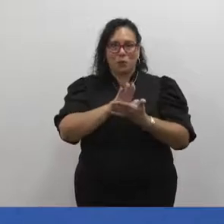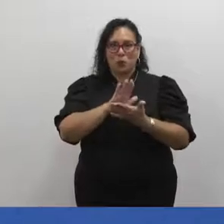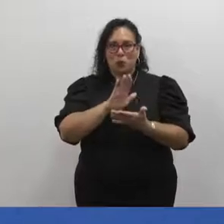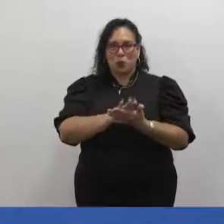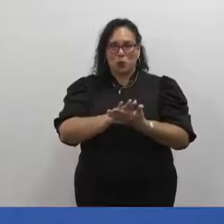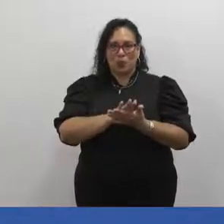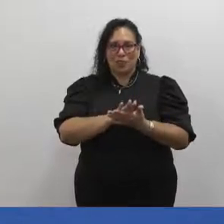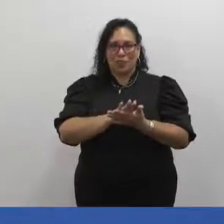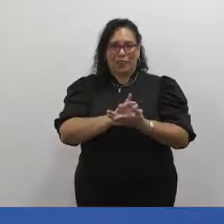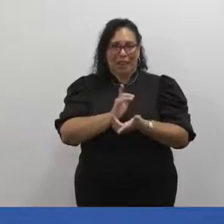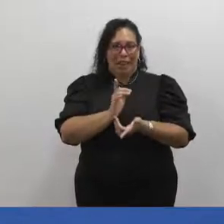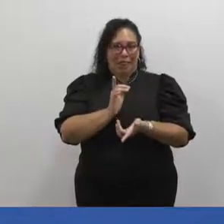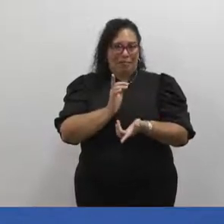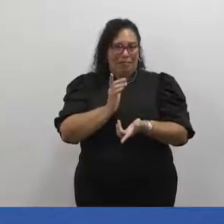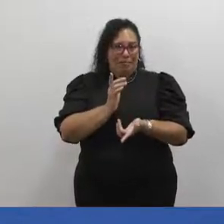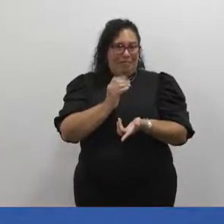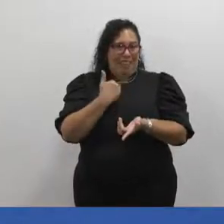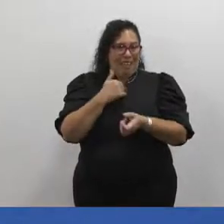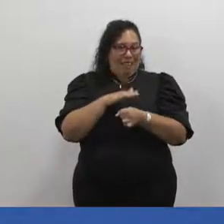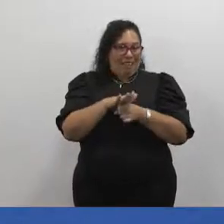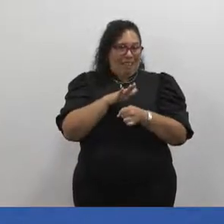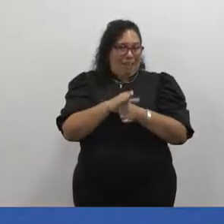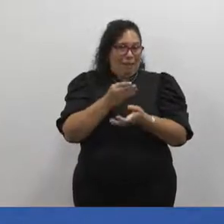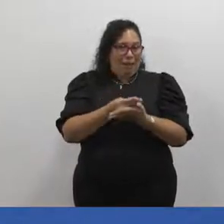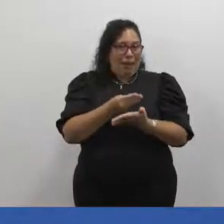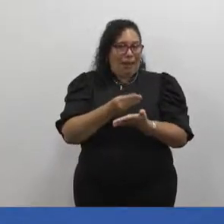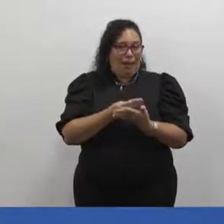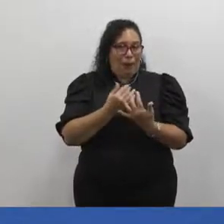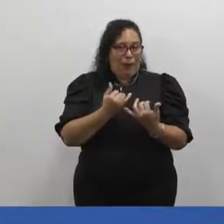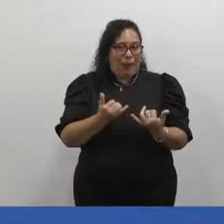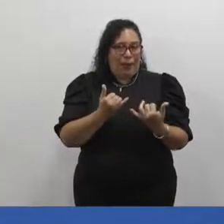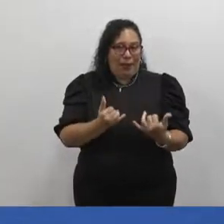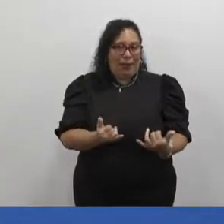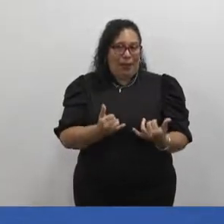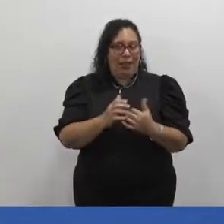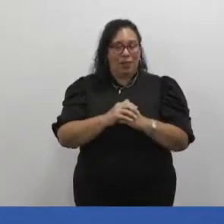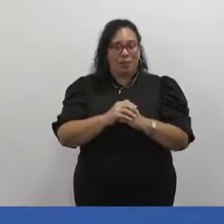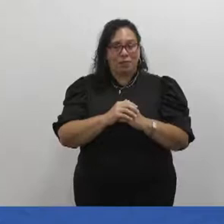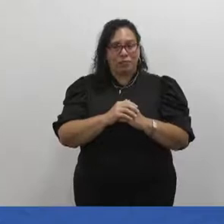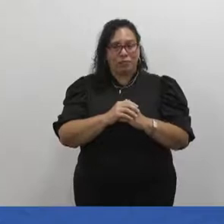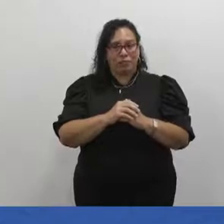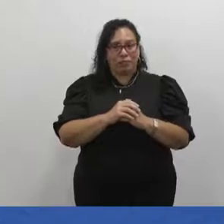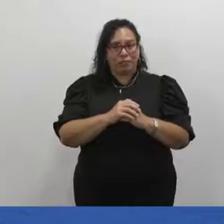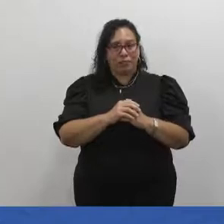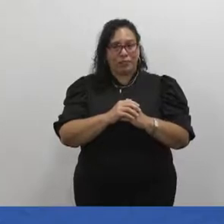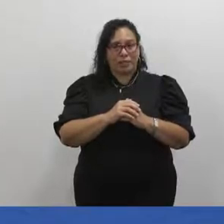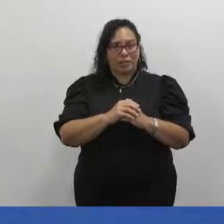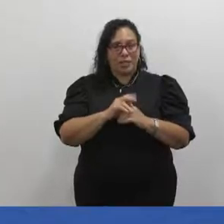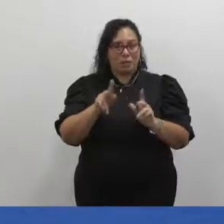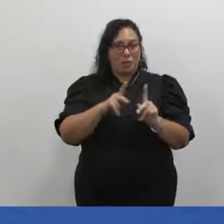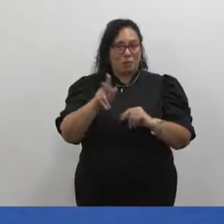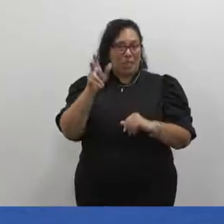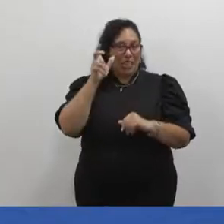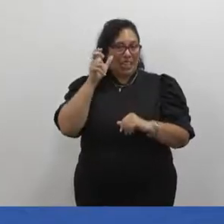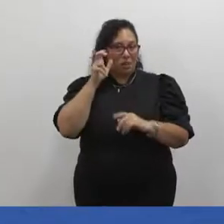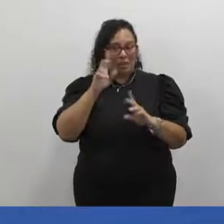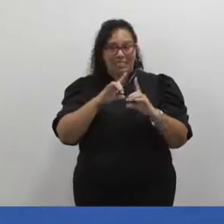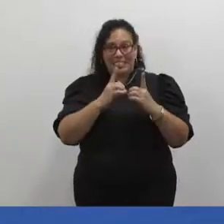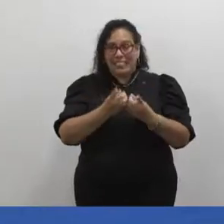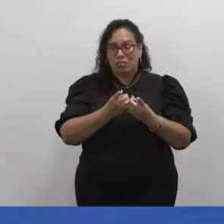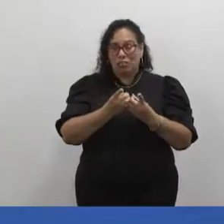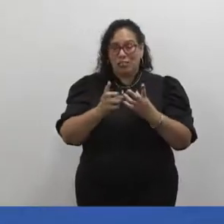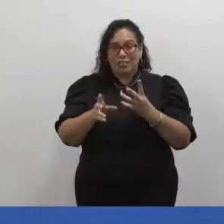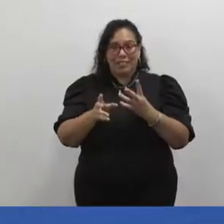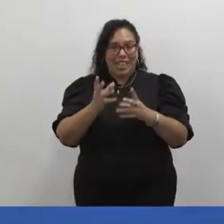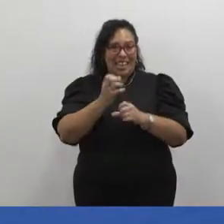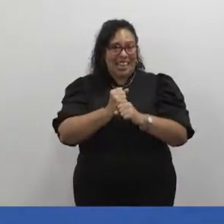mình men sau là dương tận o tụ tụ ban cái chấp tháp cái cục cuốn đâm bay bùng phình sự cái thời cao bảo kê thì chỉ